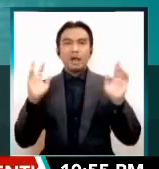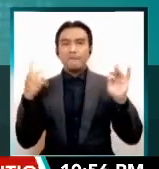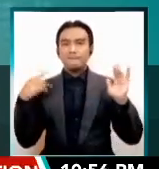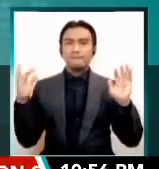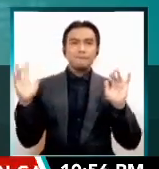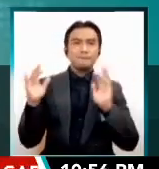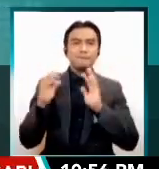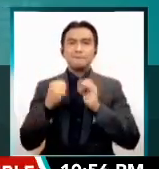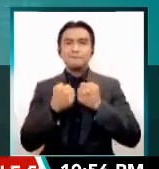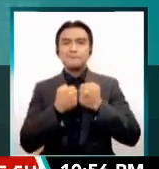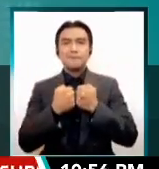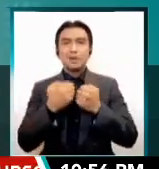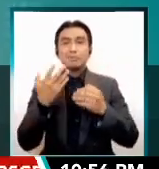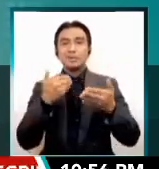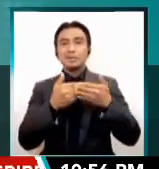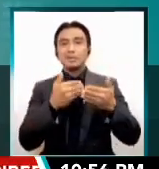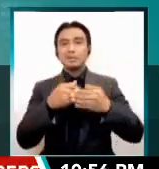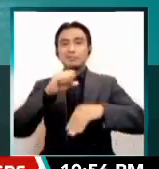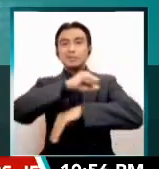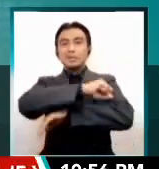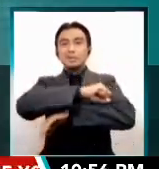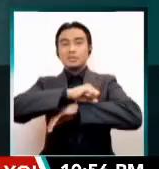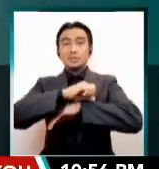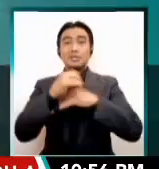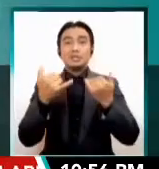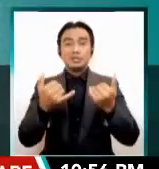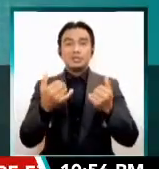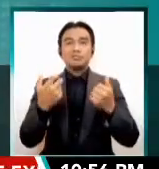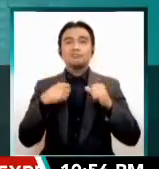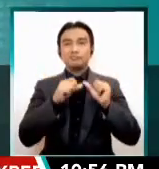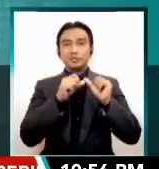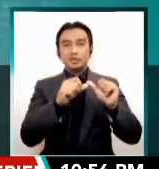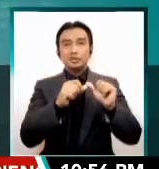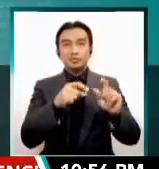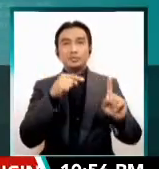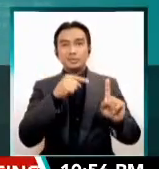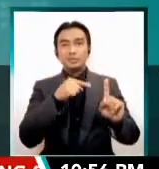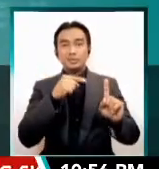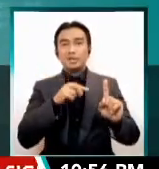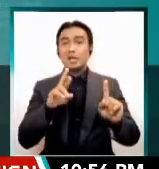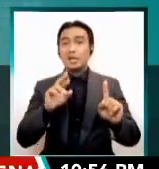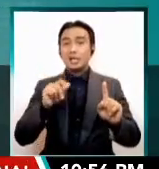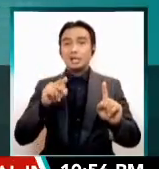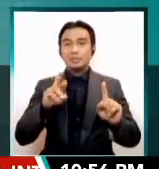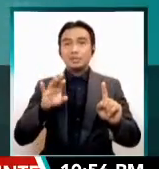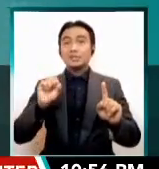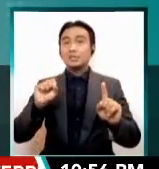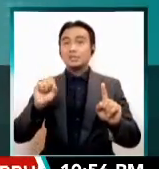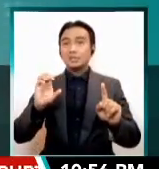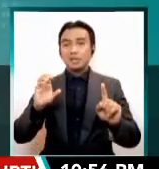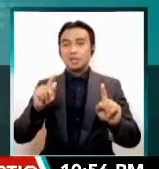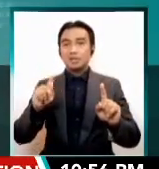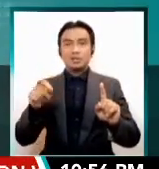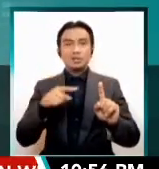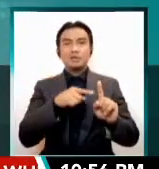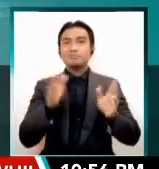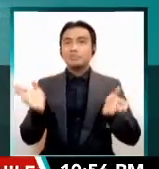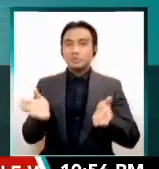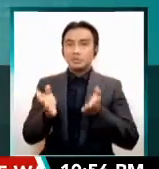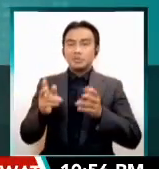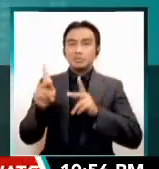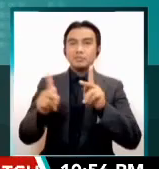stage. Sa kabila niyan, patuloy raw na nag-perform si Scott. Tila hinihikayat pa raw ng rapper ang kanyang fans na gumawa ng